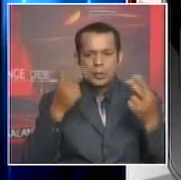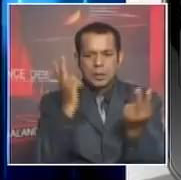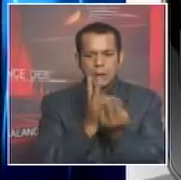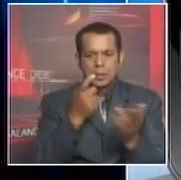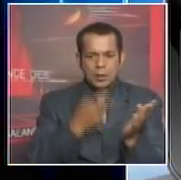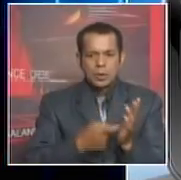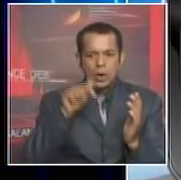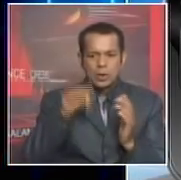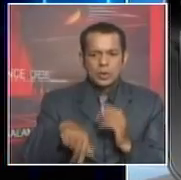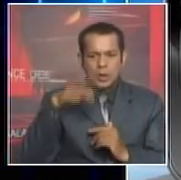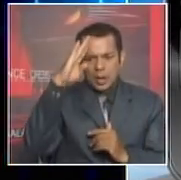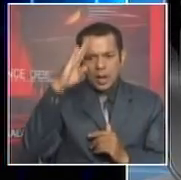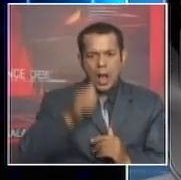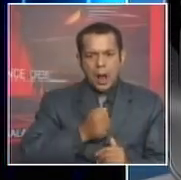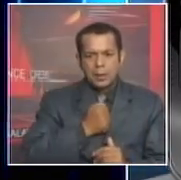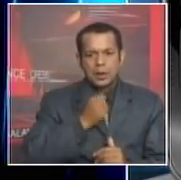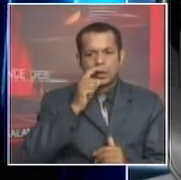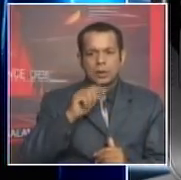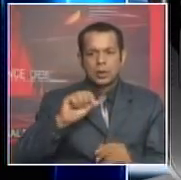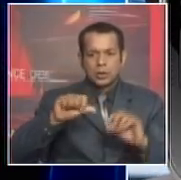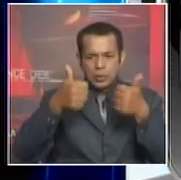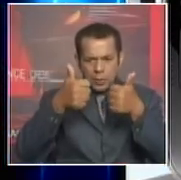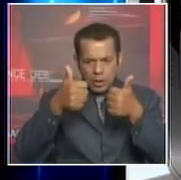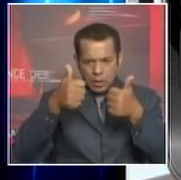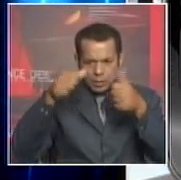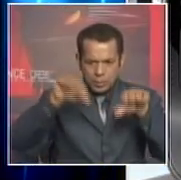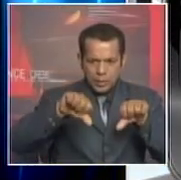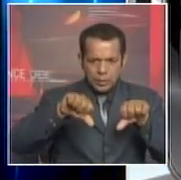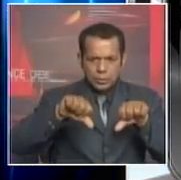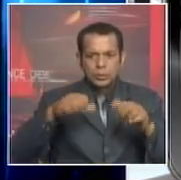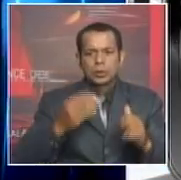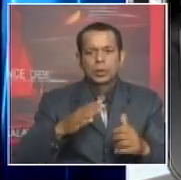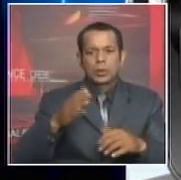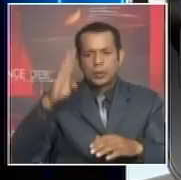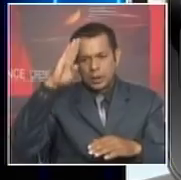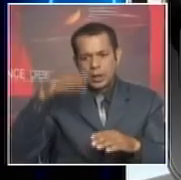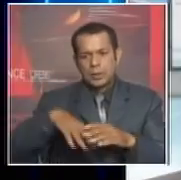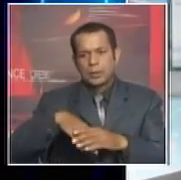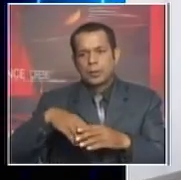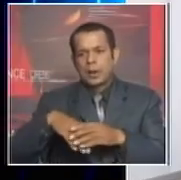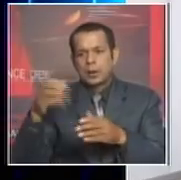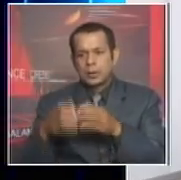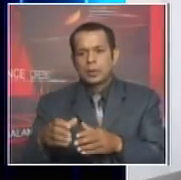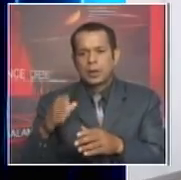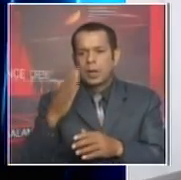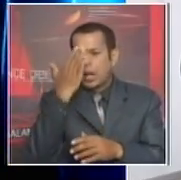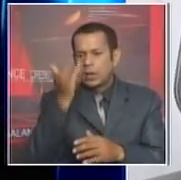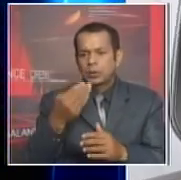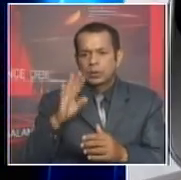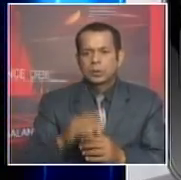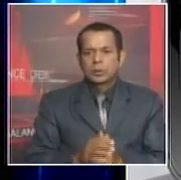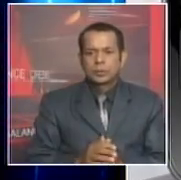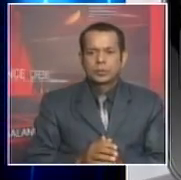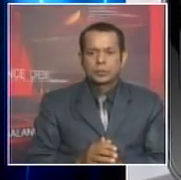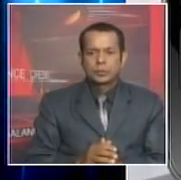नियमअनुसार वर्तमान सरकार आफ्नै कारणले सफल वा असफल हुनेछ, प्रतिपक्ष बाह्य कारण हुनेछ। टिटवालमा